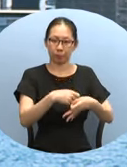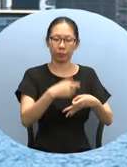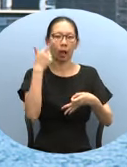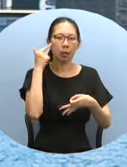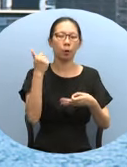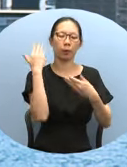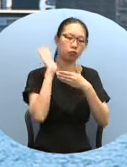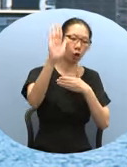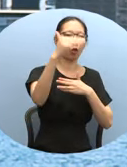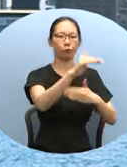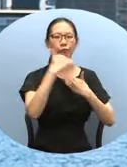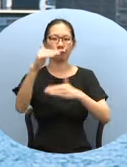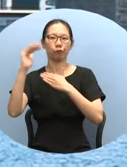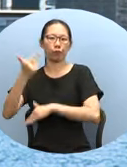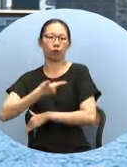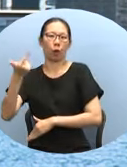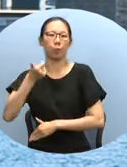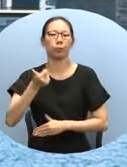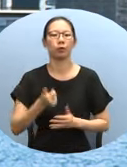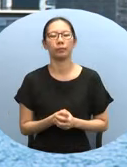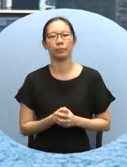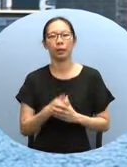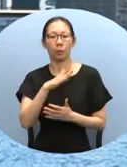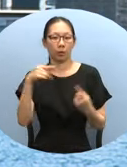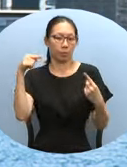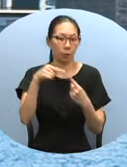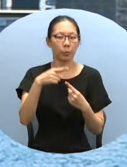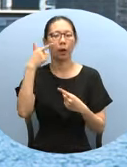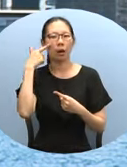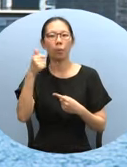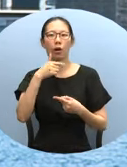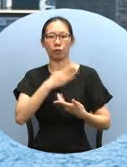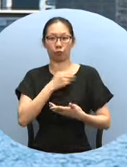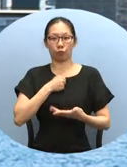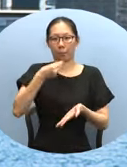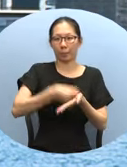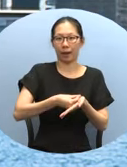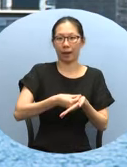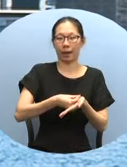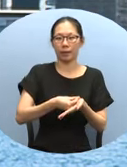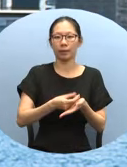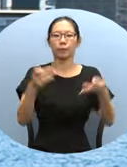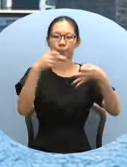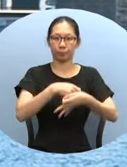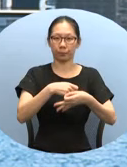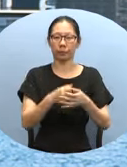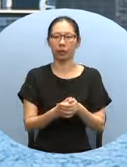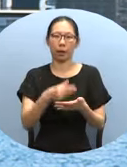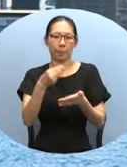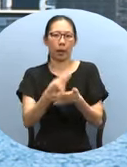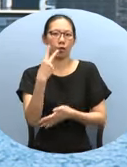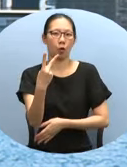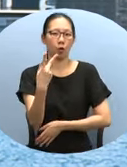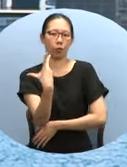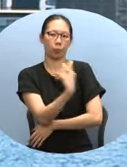多嘅供應。我哋嘅目標咧係透過預先採購協議咧，去採購咧係至少兩款嚇